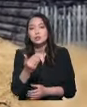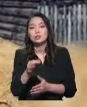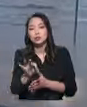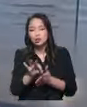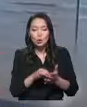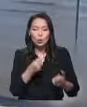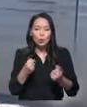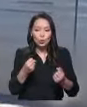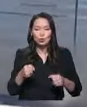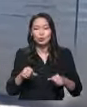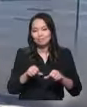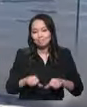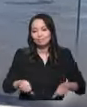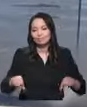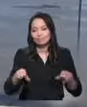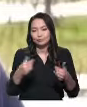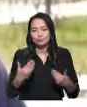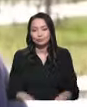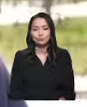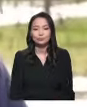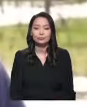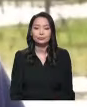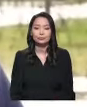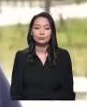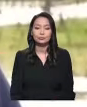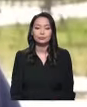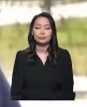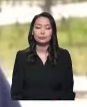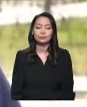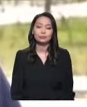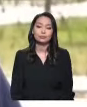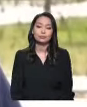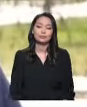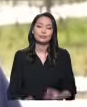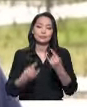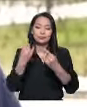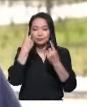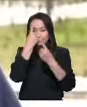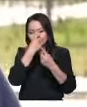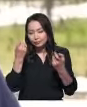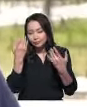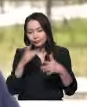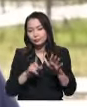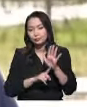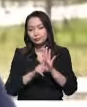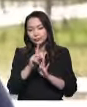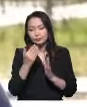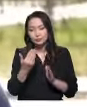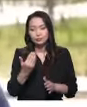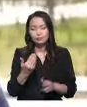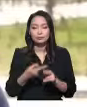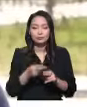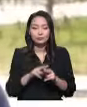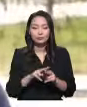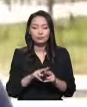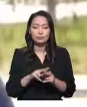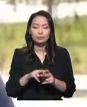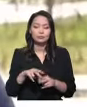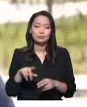порядке укрепили насыпью. В селе Абатское достигнут исторический максимум. На 10 часов утра уровень